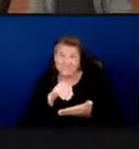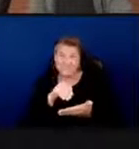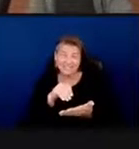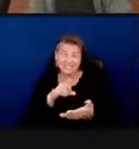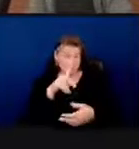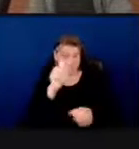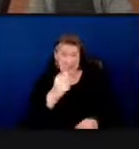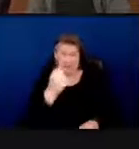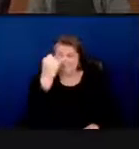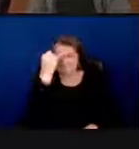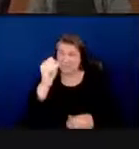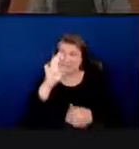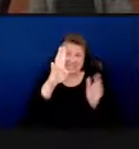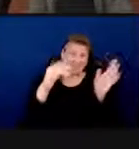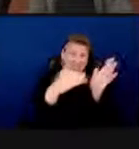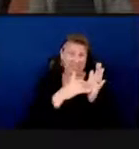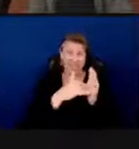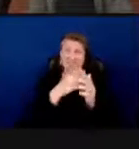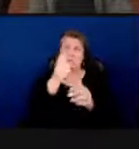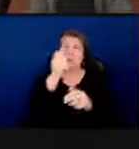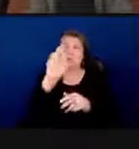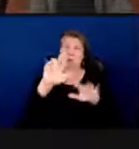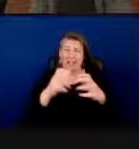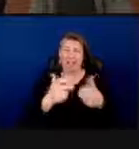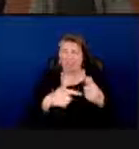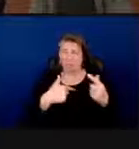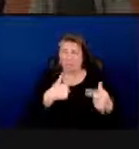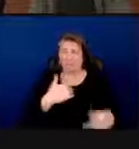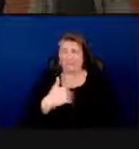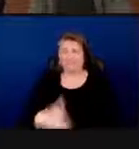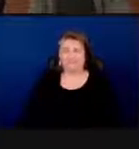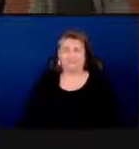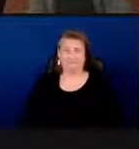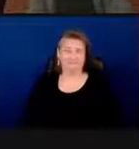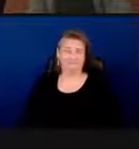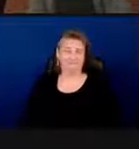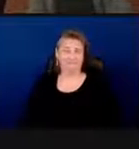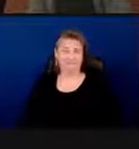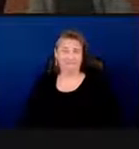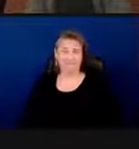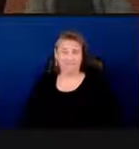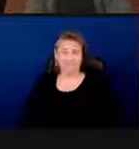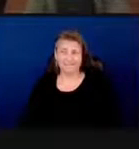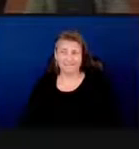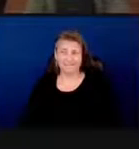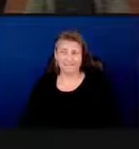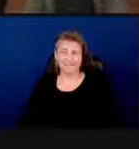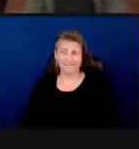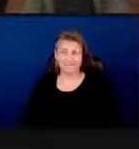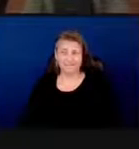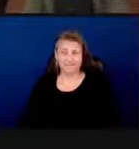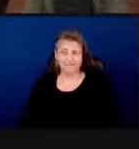مرحلة الروضة، إذن هذا ما لدينا في هذه الصفوف.